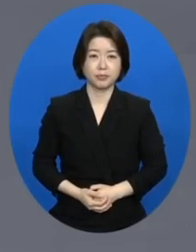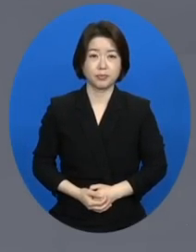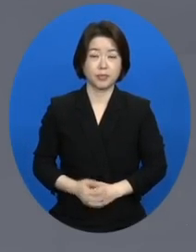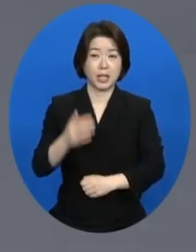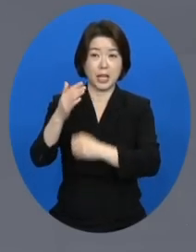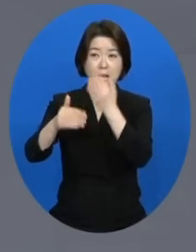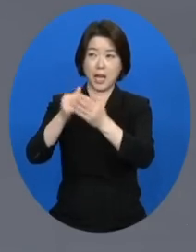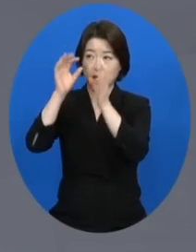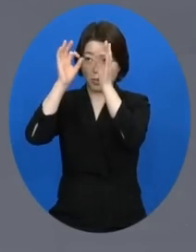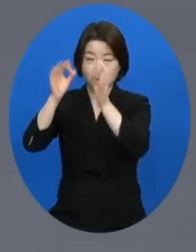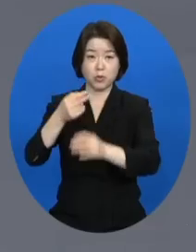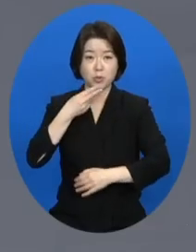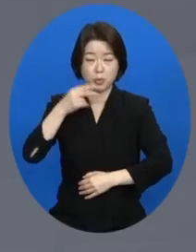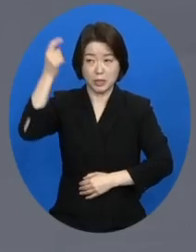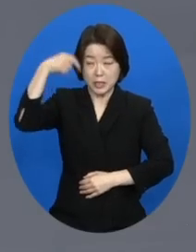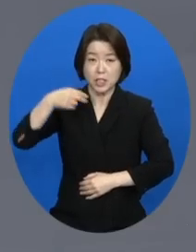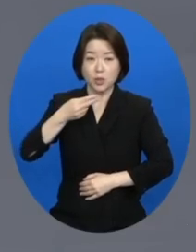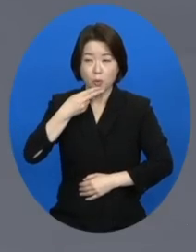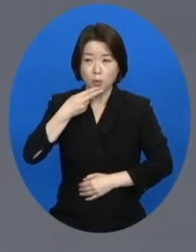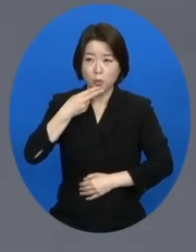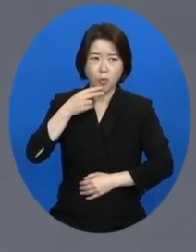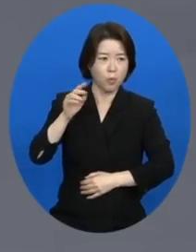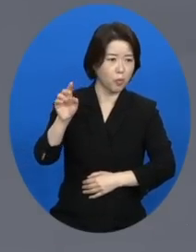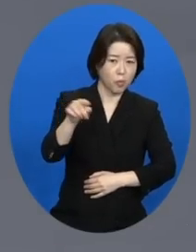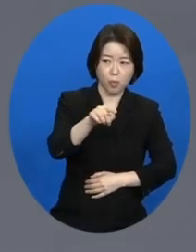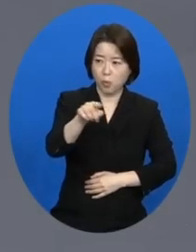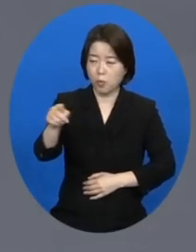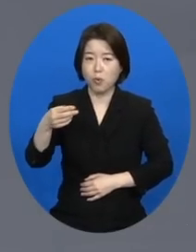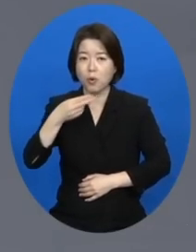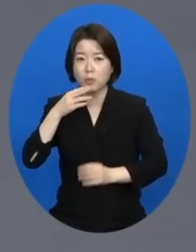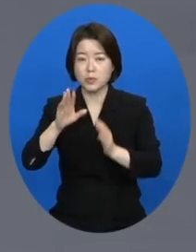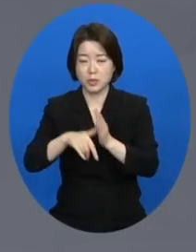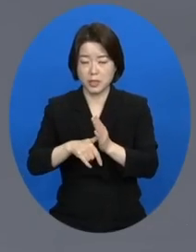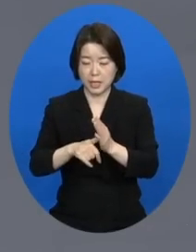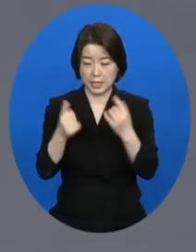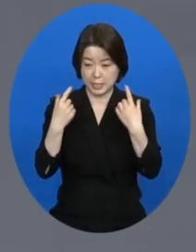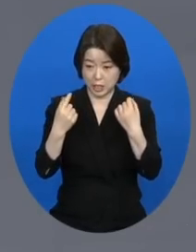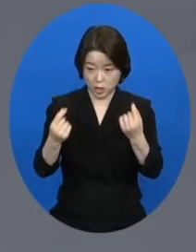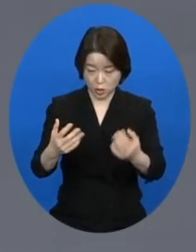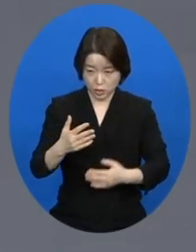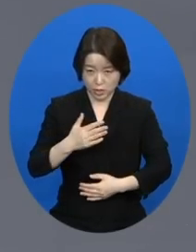하나님 보이지 않고 느껴지지 않고 관찰되지 않았을 때에도 여전히 나는